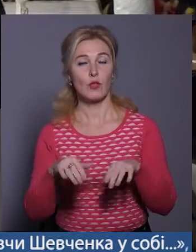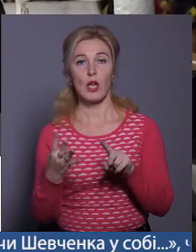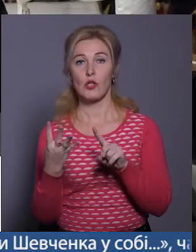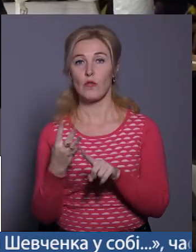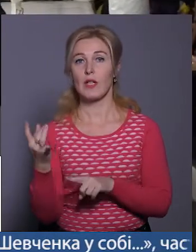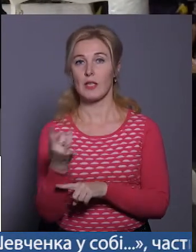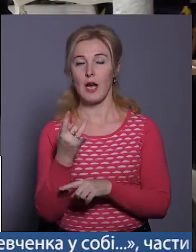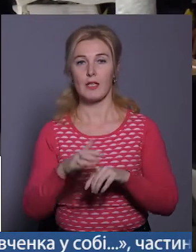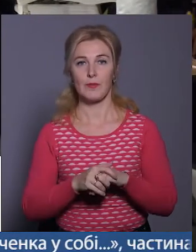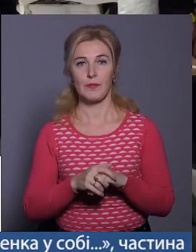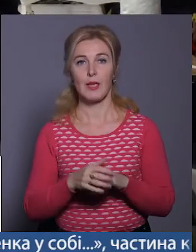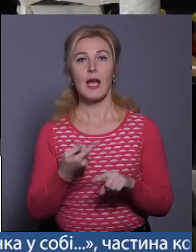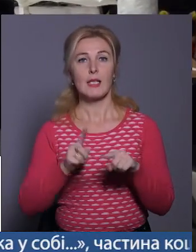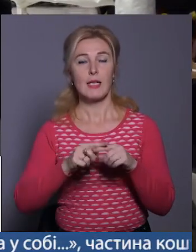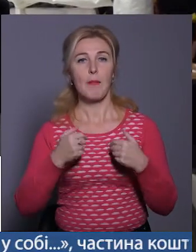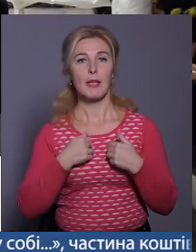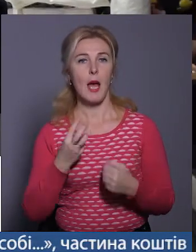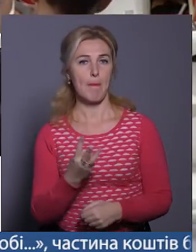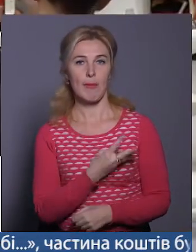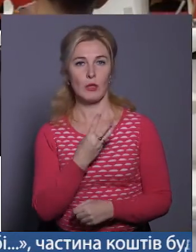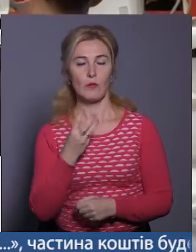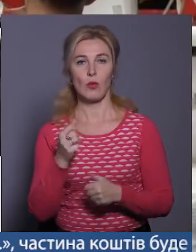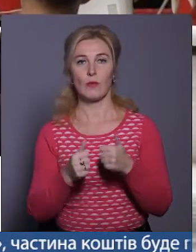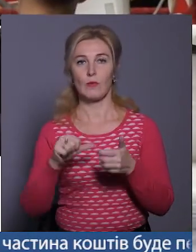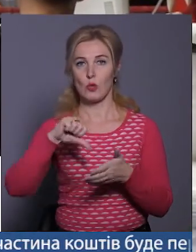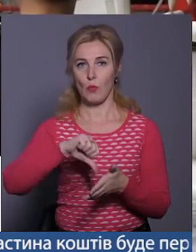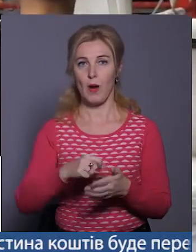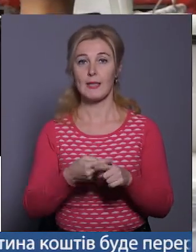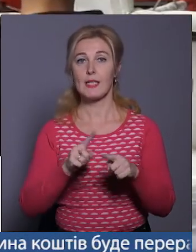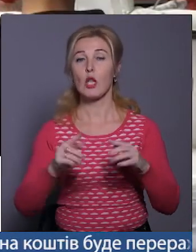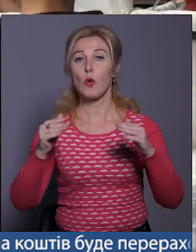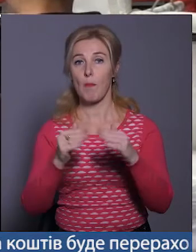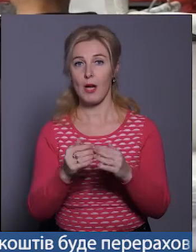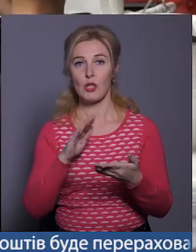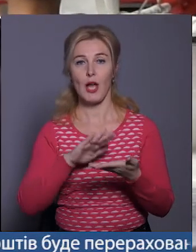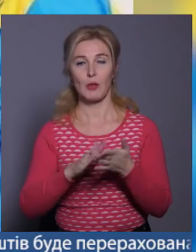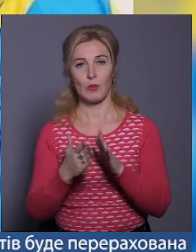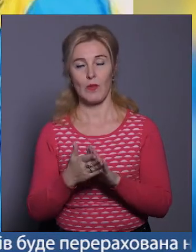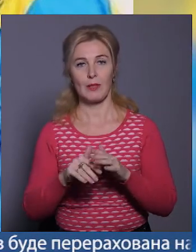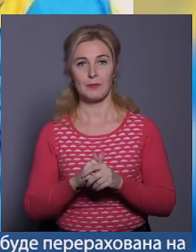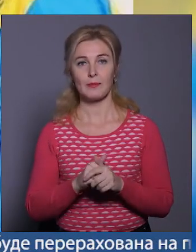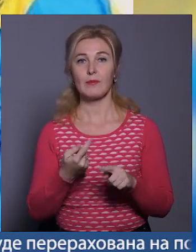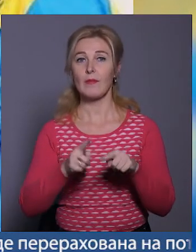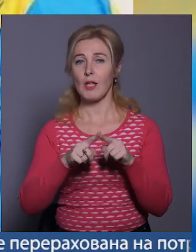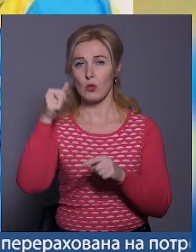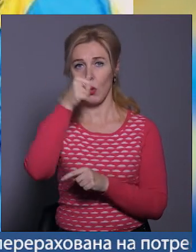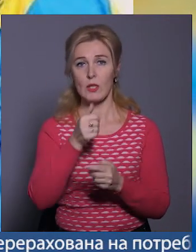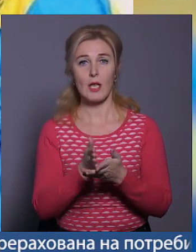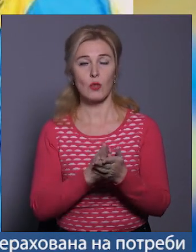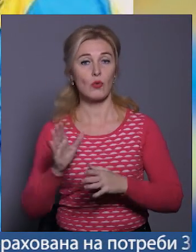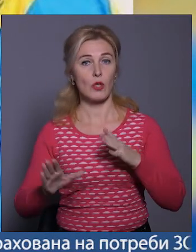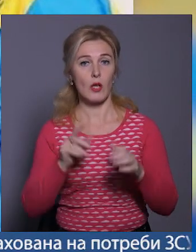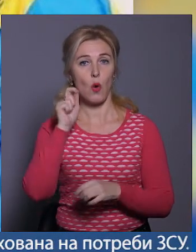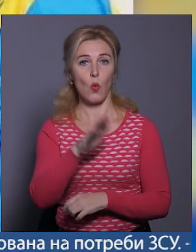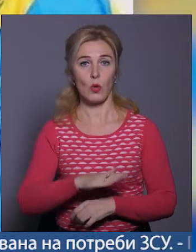Мій тренер мене це мотивує, на цьому турнірі виступати. Це домашня атмосфера, я вдома все боксую. Цьогоріч заслуженому тренеру